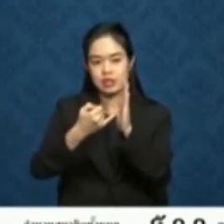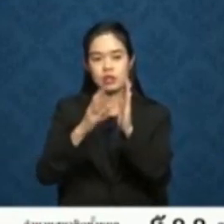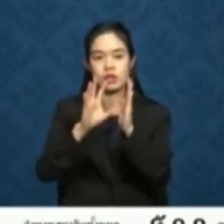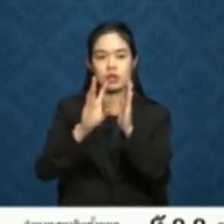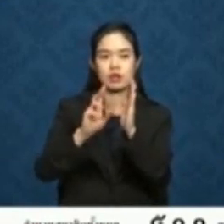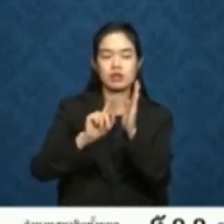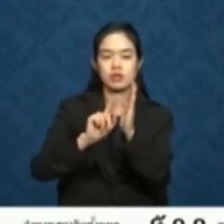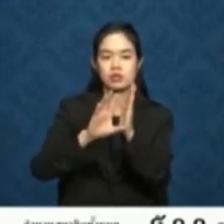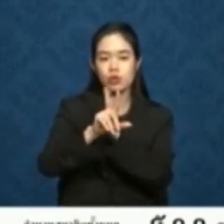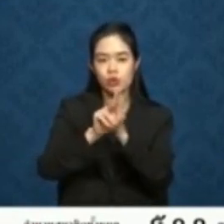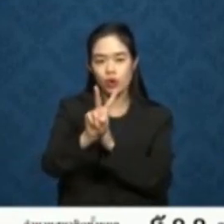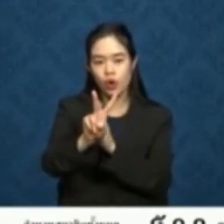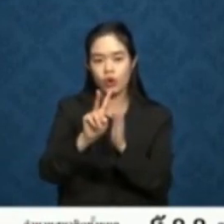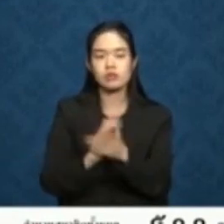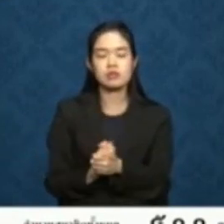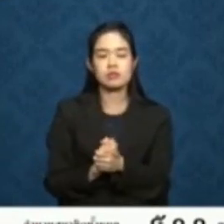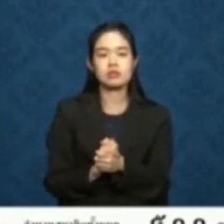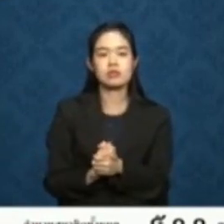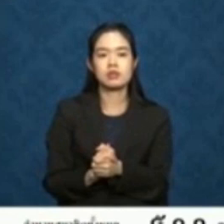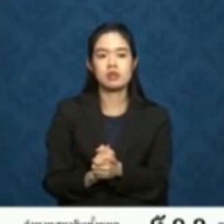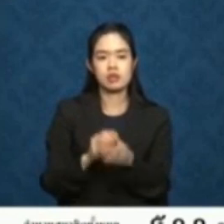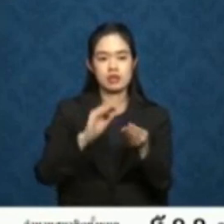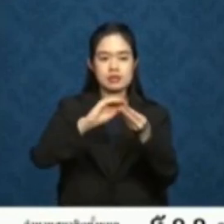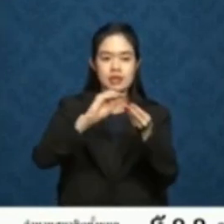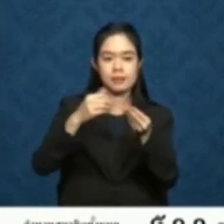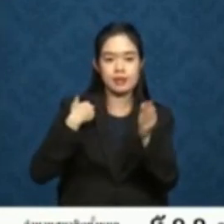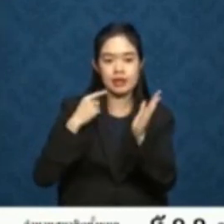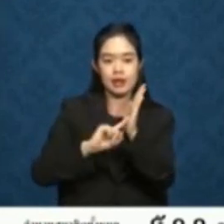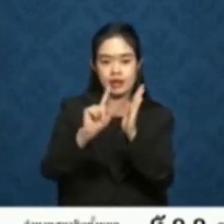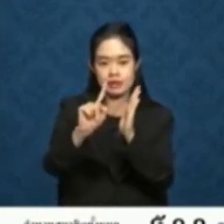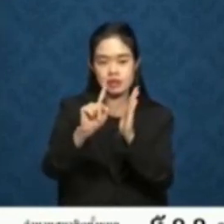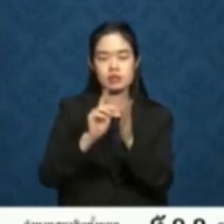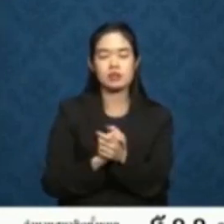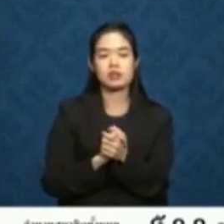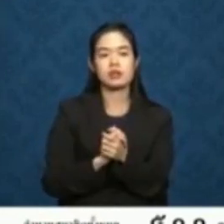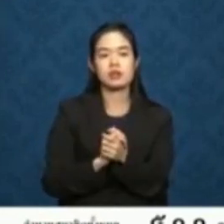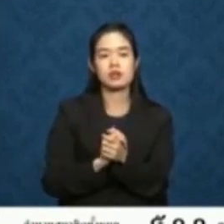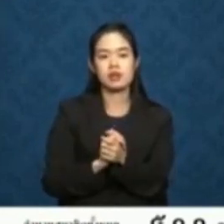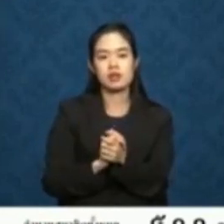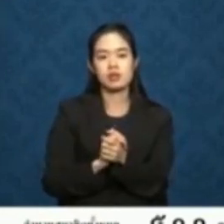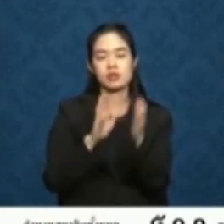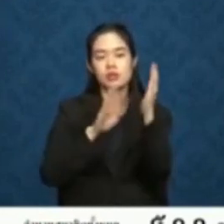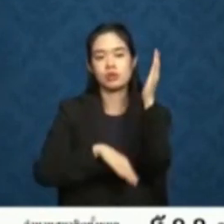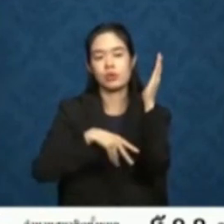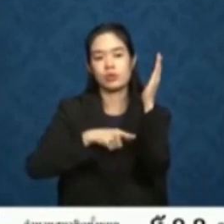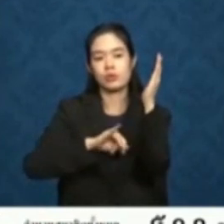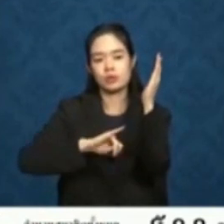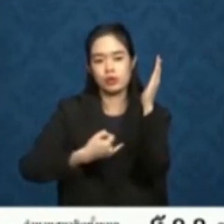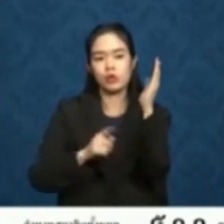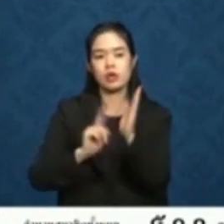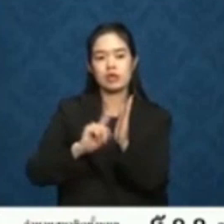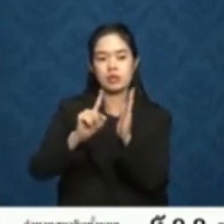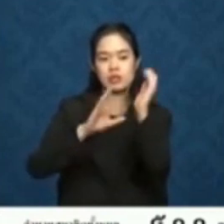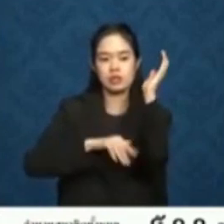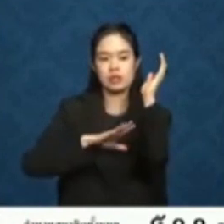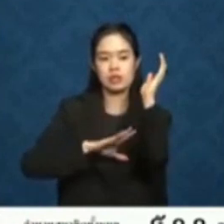งชลบุรี2ครั้งอ่าวไทยตอนบนได้แก่ฉะเชิงเทรา1ครั้งอ่าวไทยตอนกลางประจวบคีรีขันธ์1ครั้ง